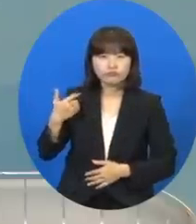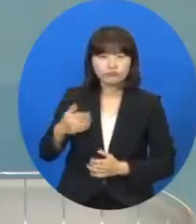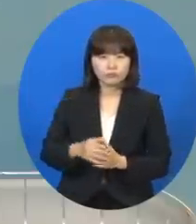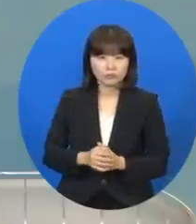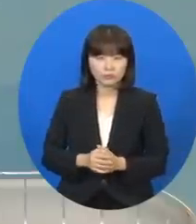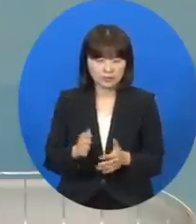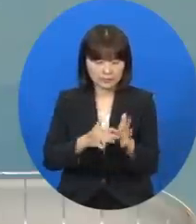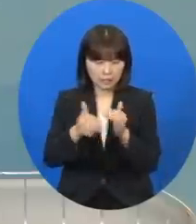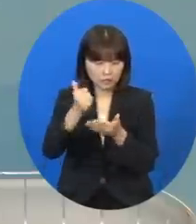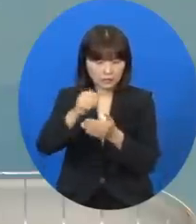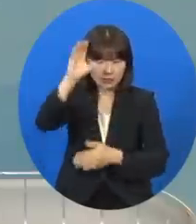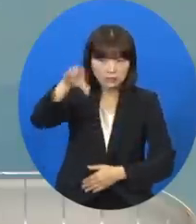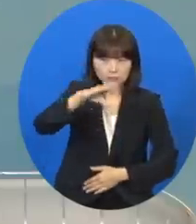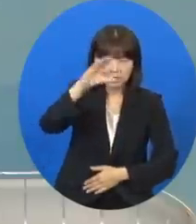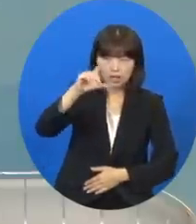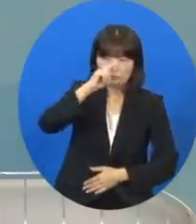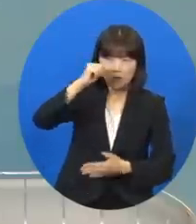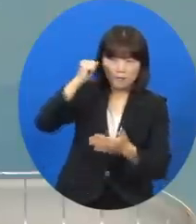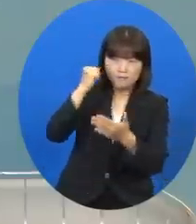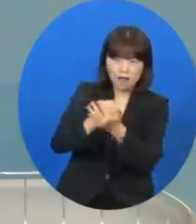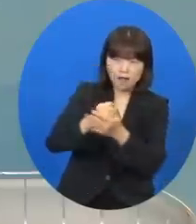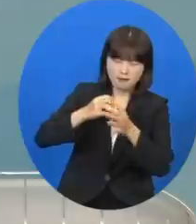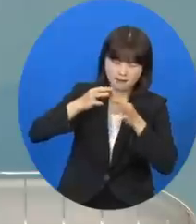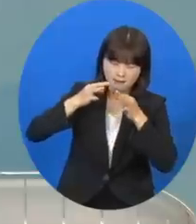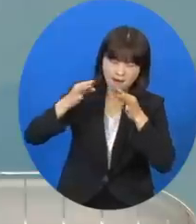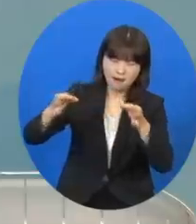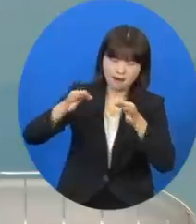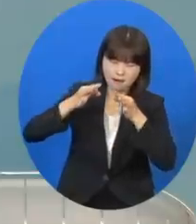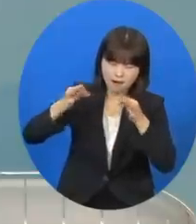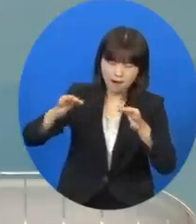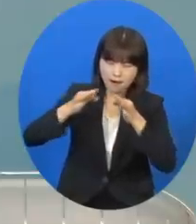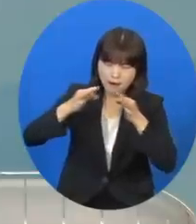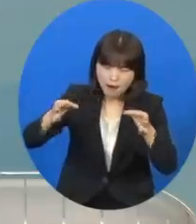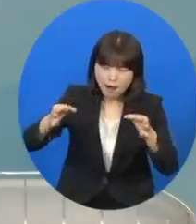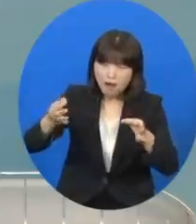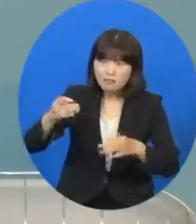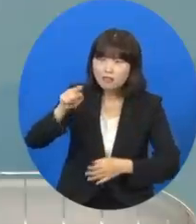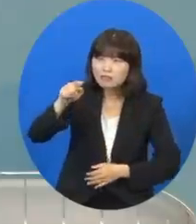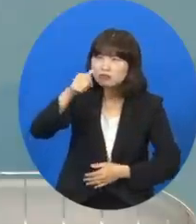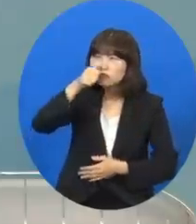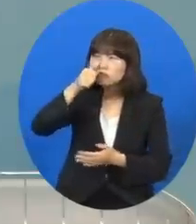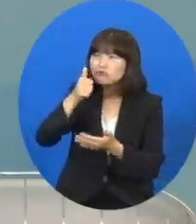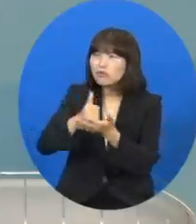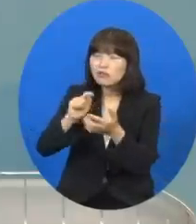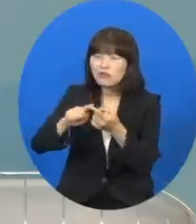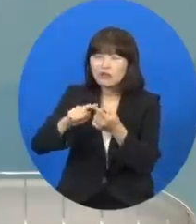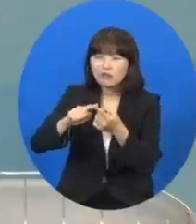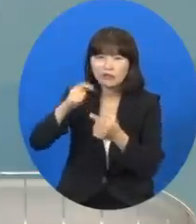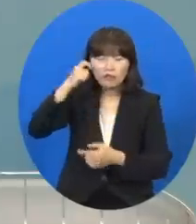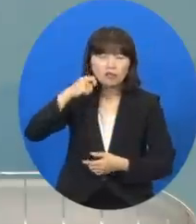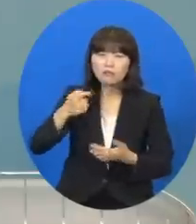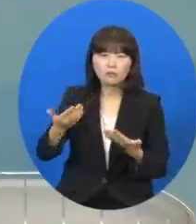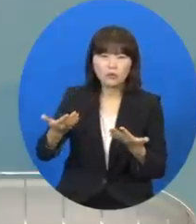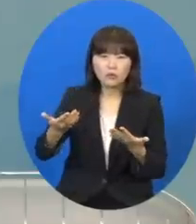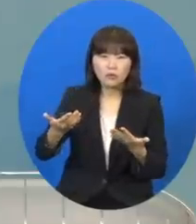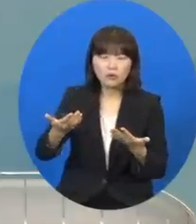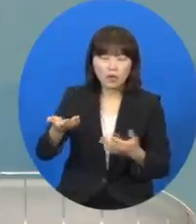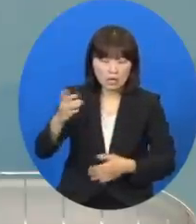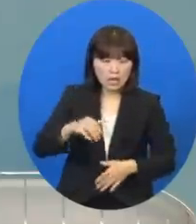예수님을 십자가에 못 박으라고 막 소리 지르는 그러면서도 그게 무슨 죄인지 빌라도는